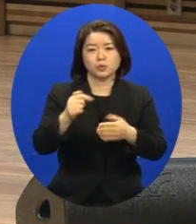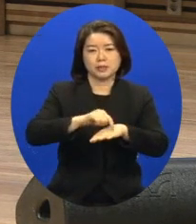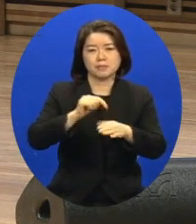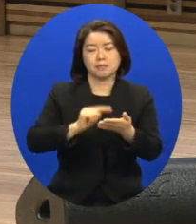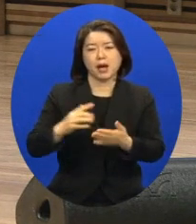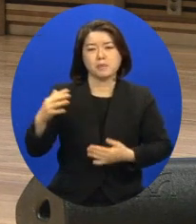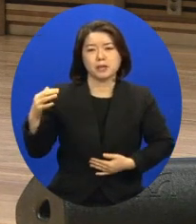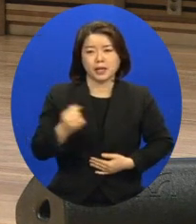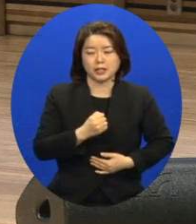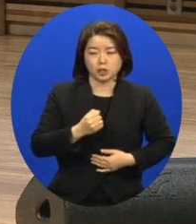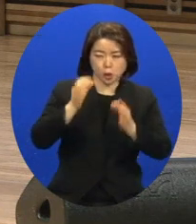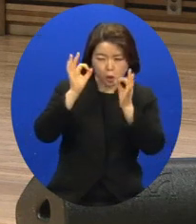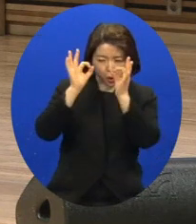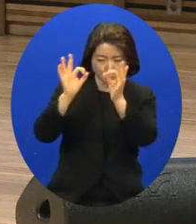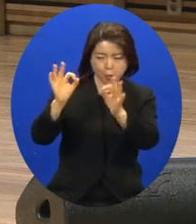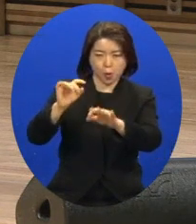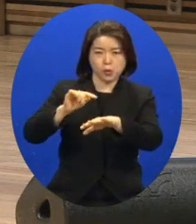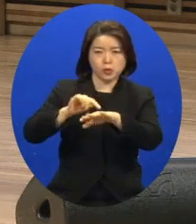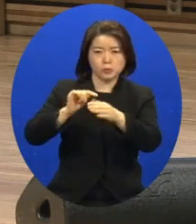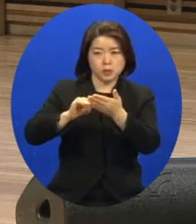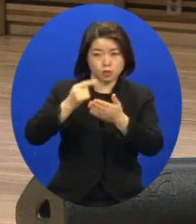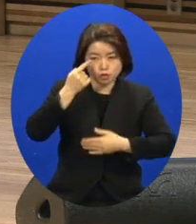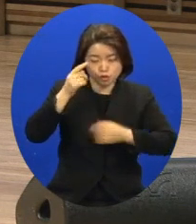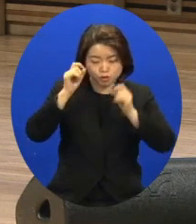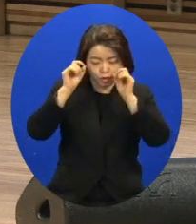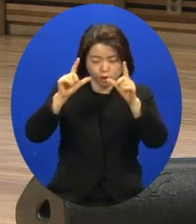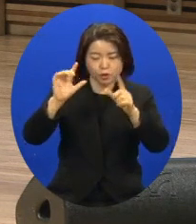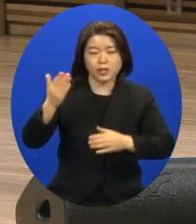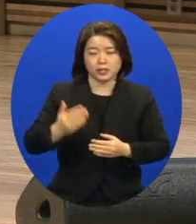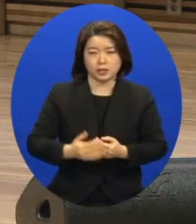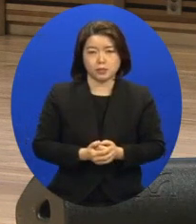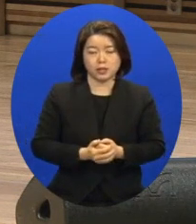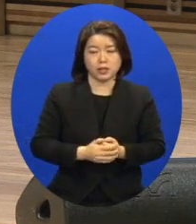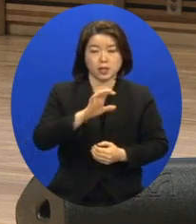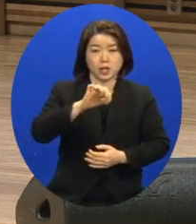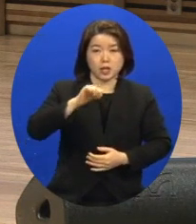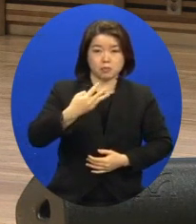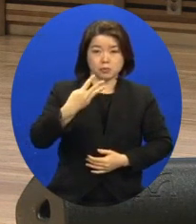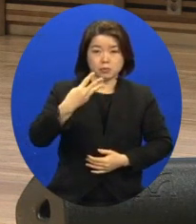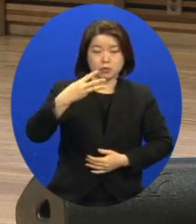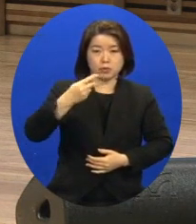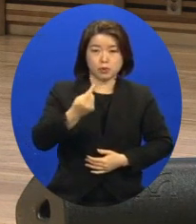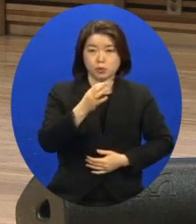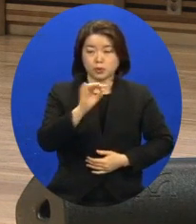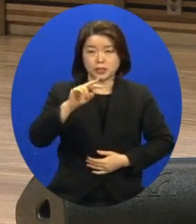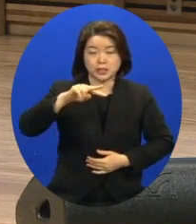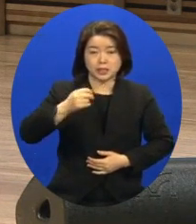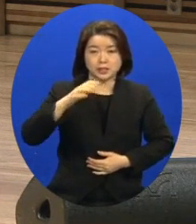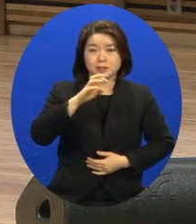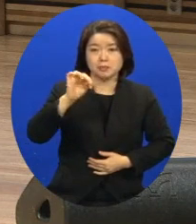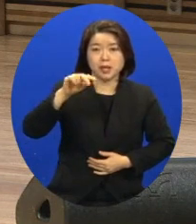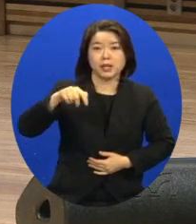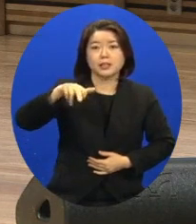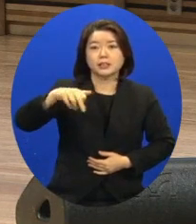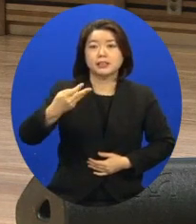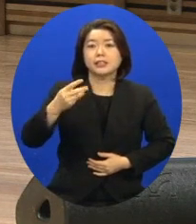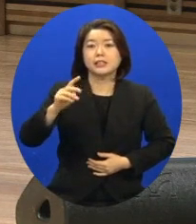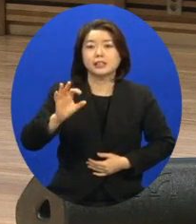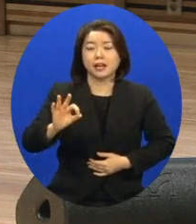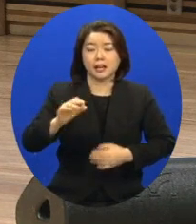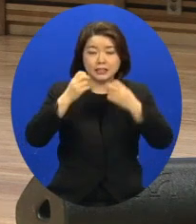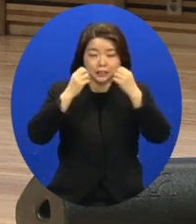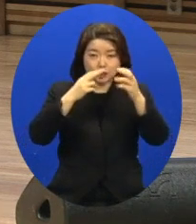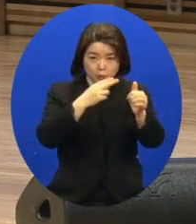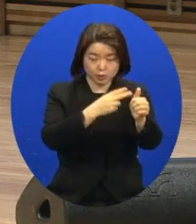눈을 여러분도 여셔야 됩니다. 플로이드 맥클랑 선교사님이라고 계신데 그분이 위험한